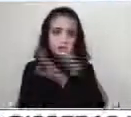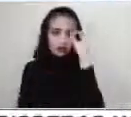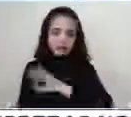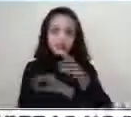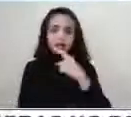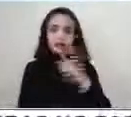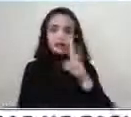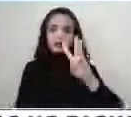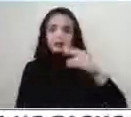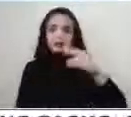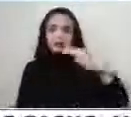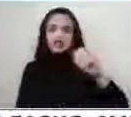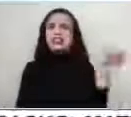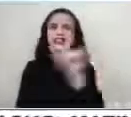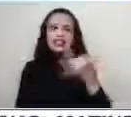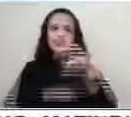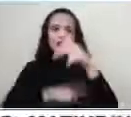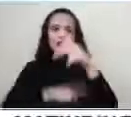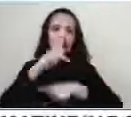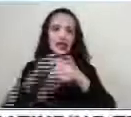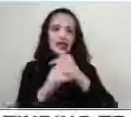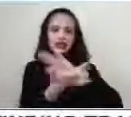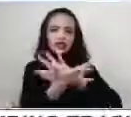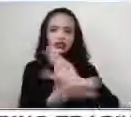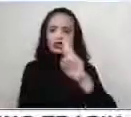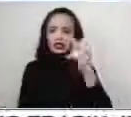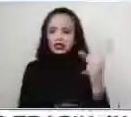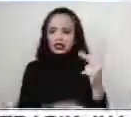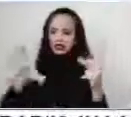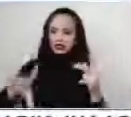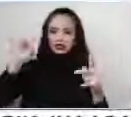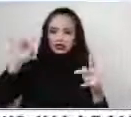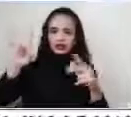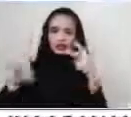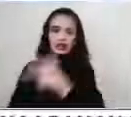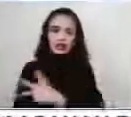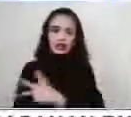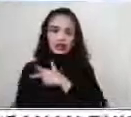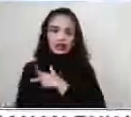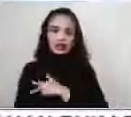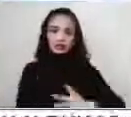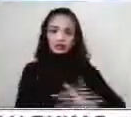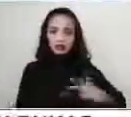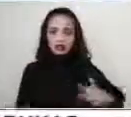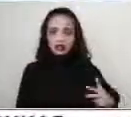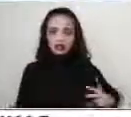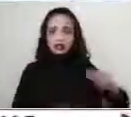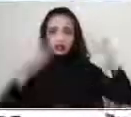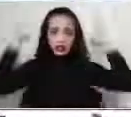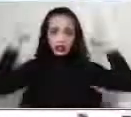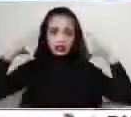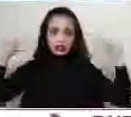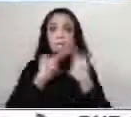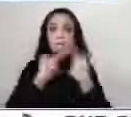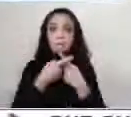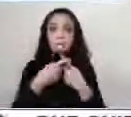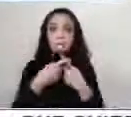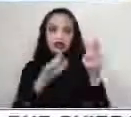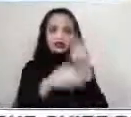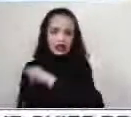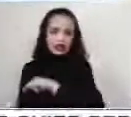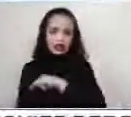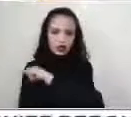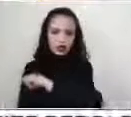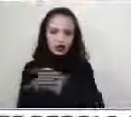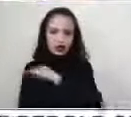dahil meron tong gene na mas makapit siya kaysa sa yung present